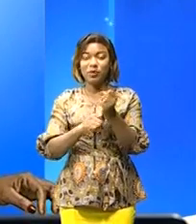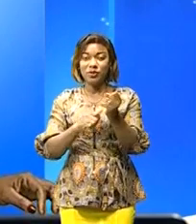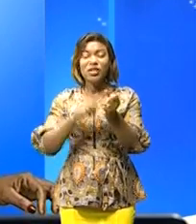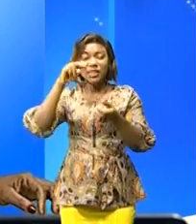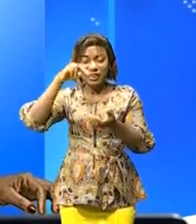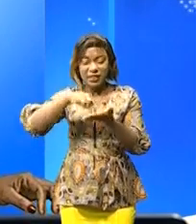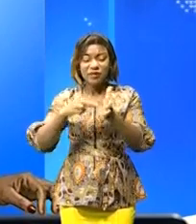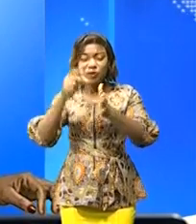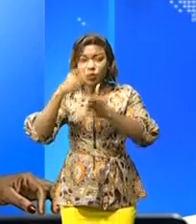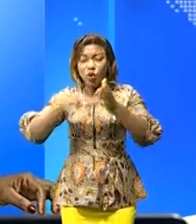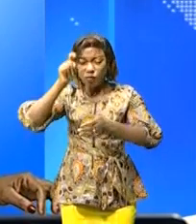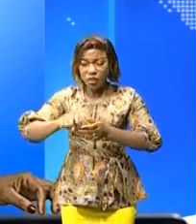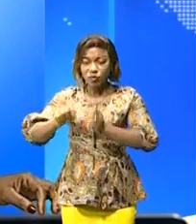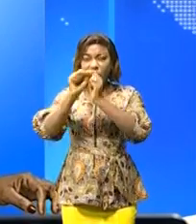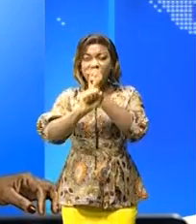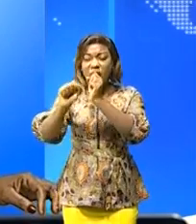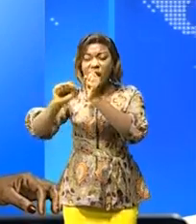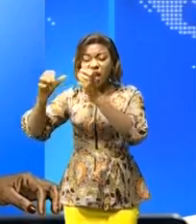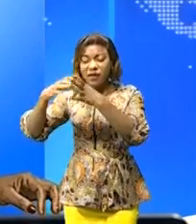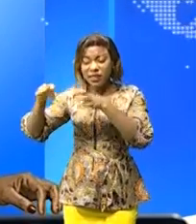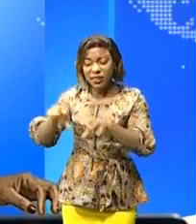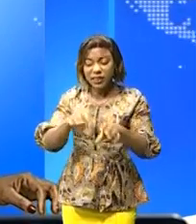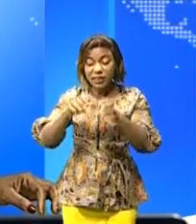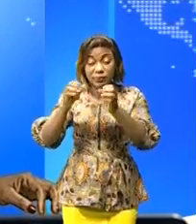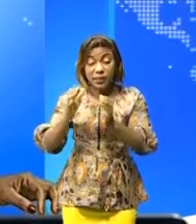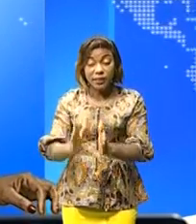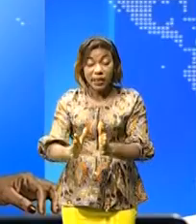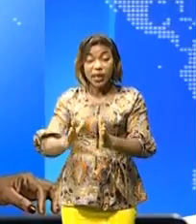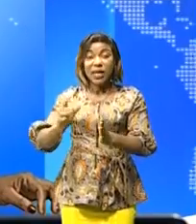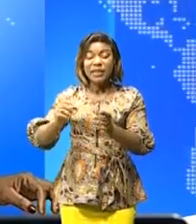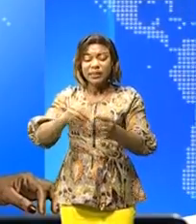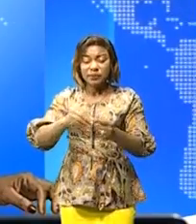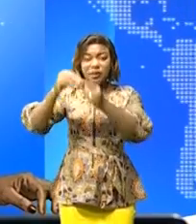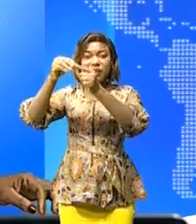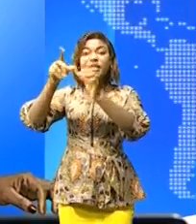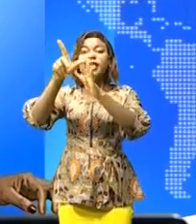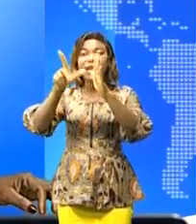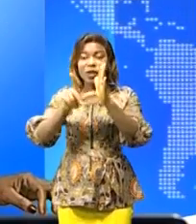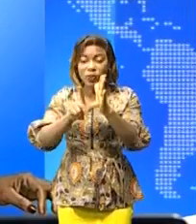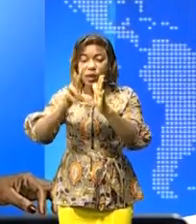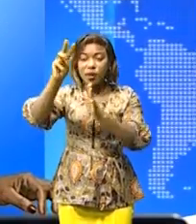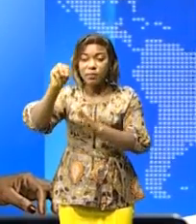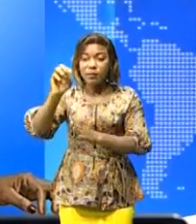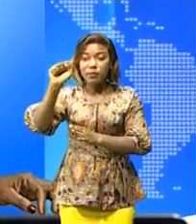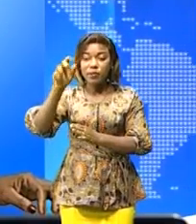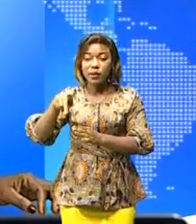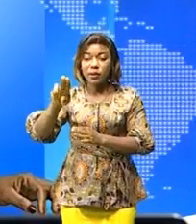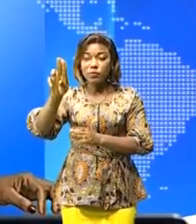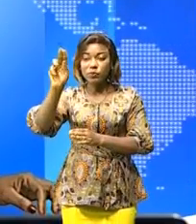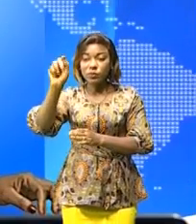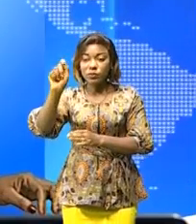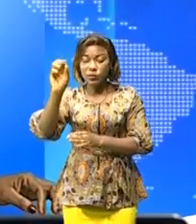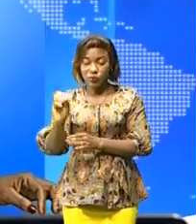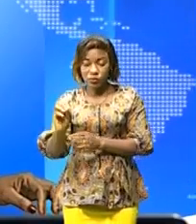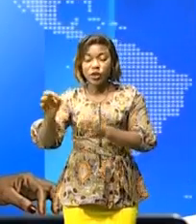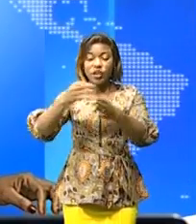large vulgarisation avec les animateurs spécialisés en la matière. C'est toute l'importance de la formation de formateurs organisée